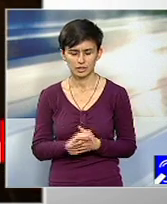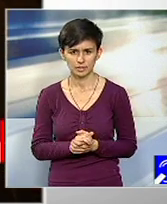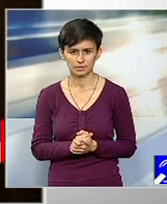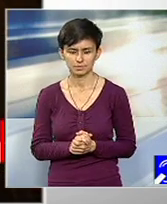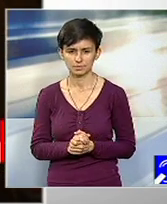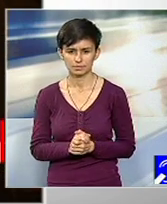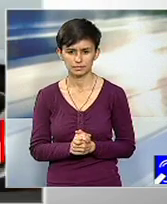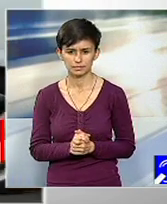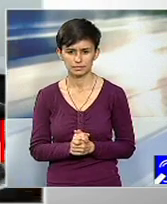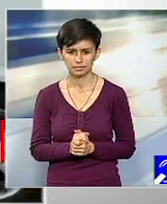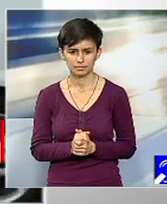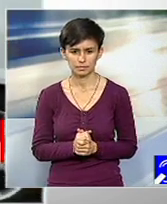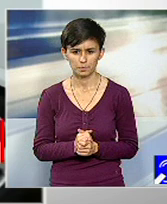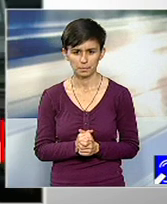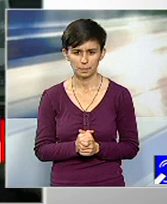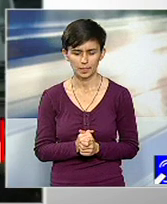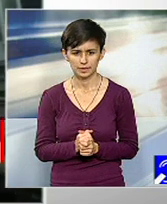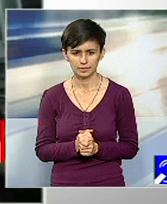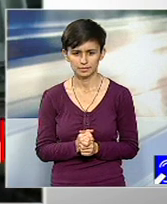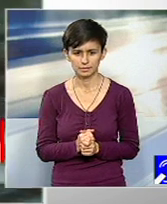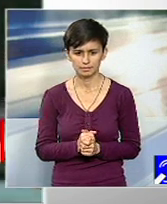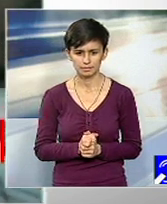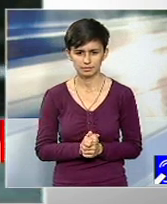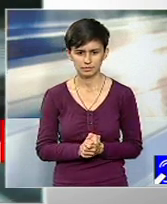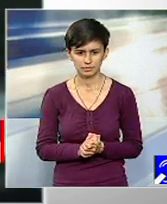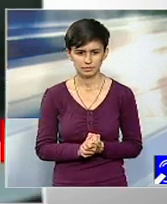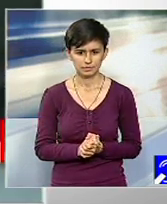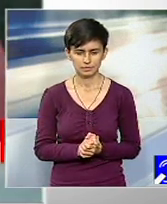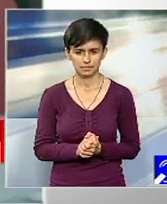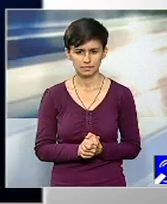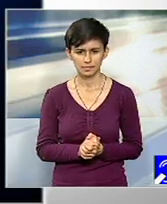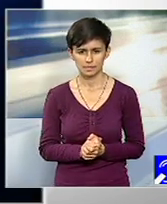Dacă asta e nebunie, atunci da, sunt nebun.